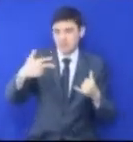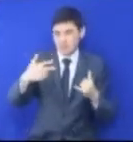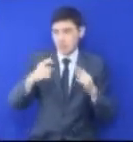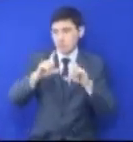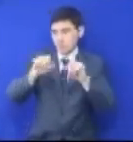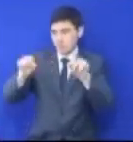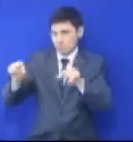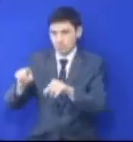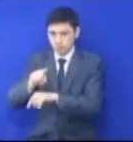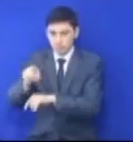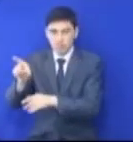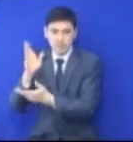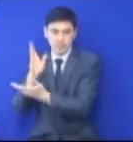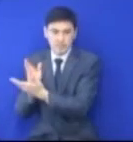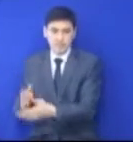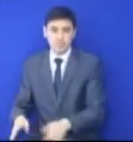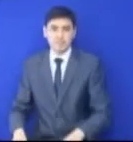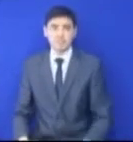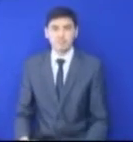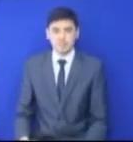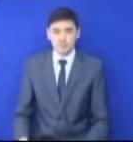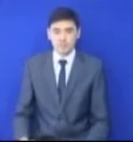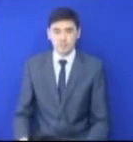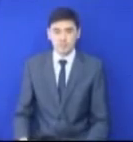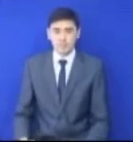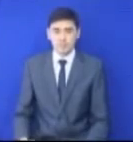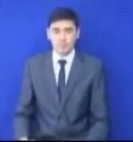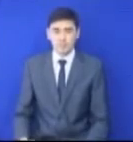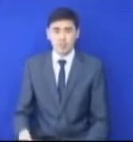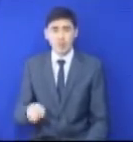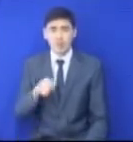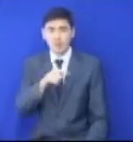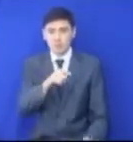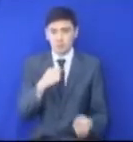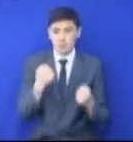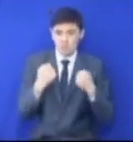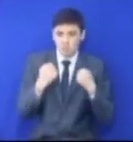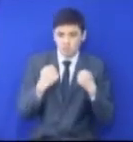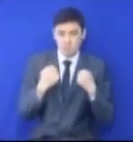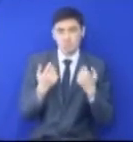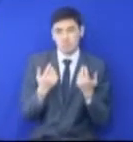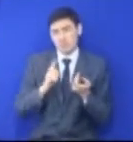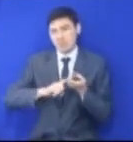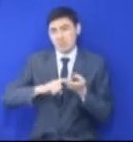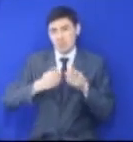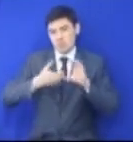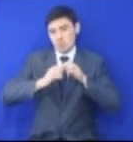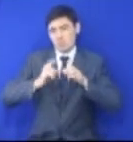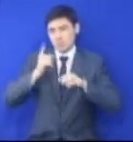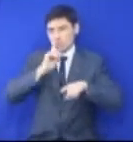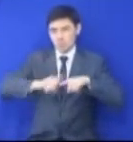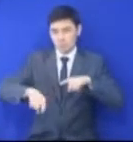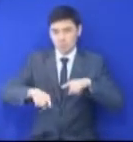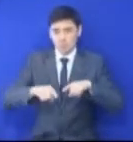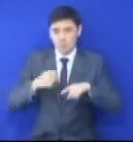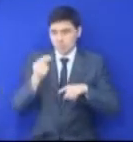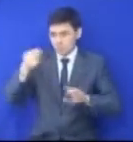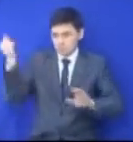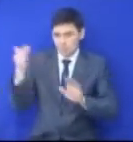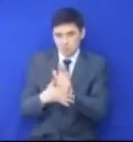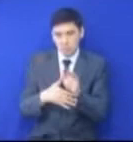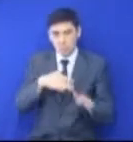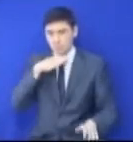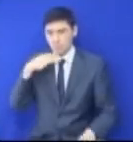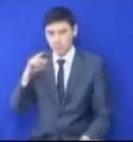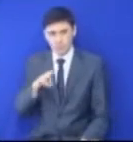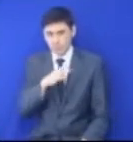школах. Вид спорта, он не затратный, не бюджетный, то есть очень удобно. Он не требует специальных